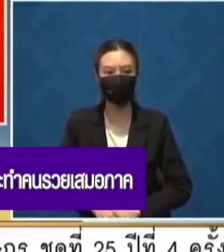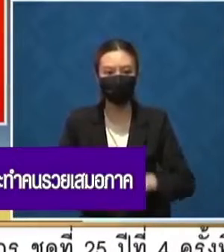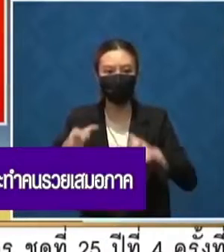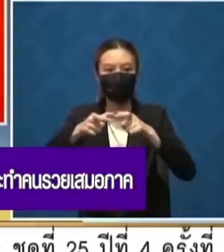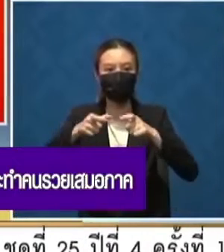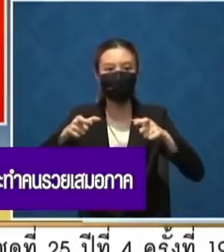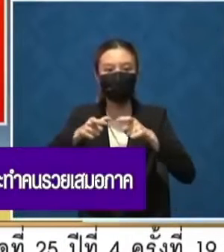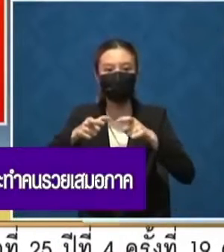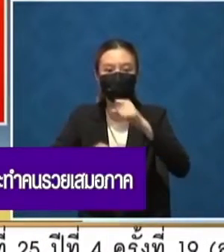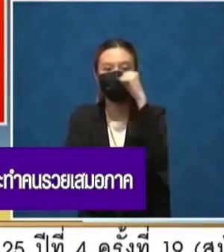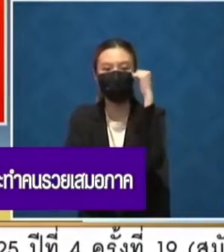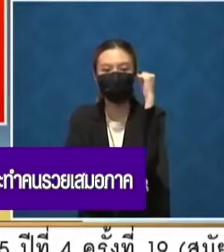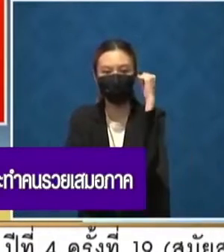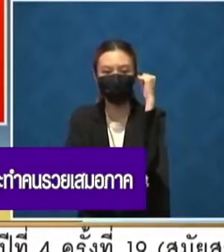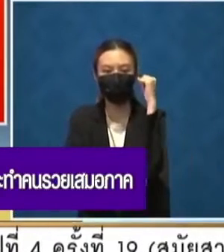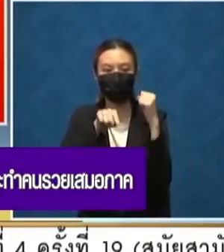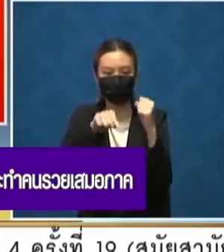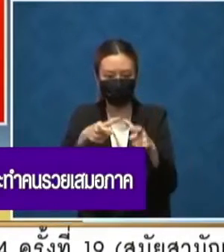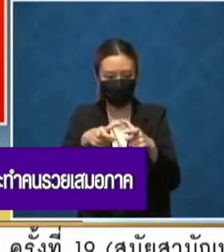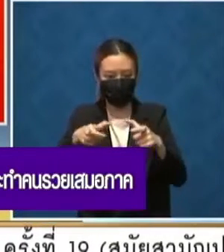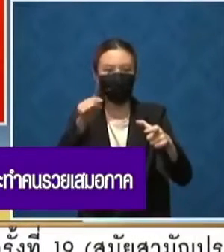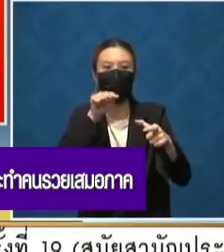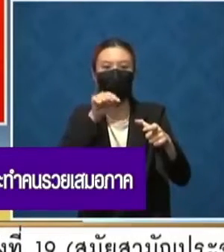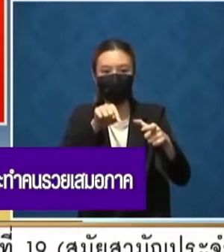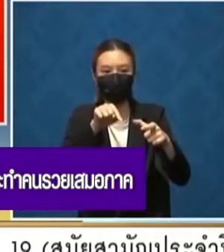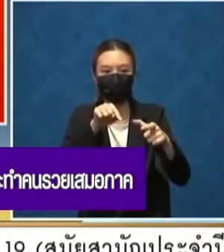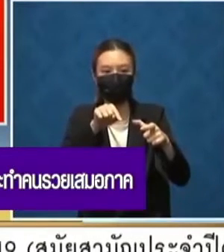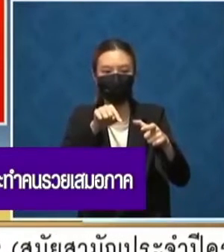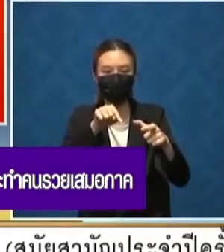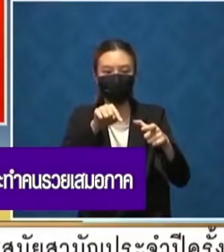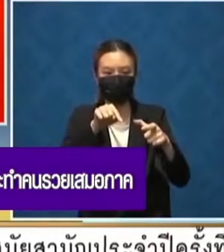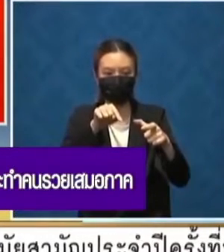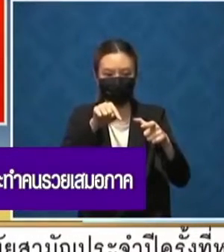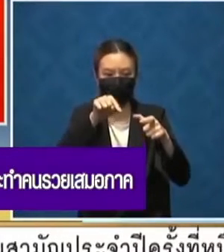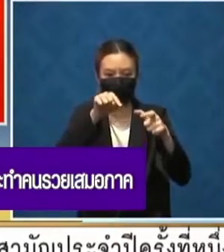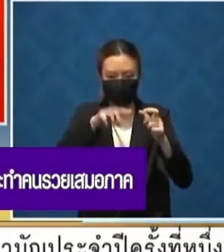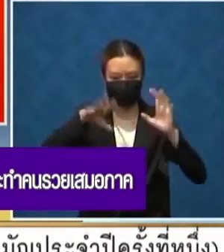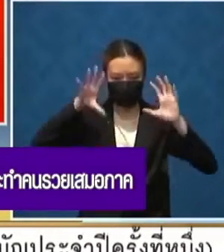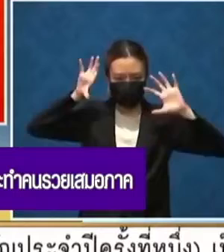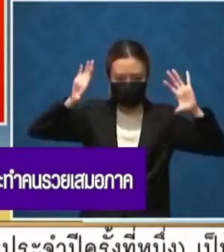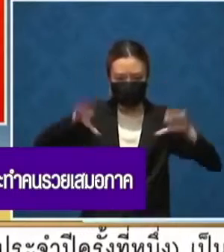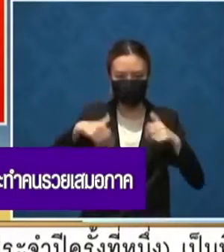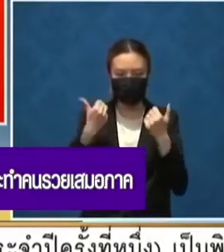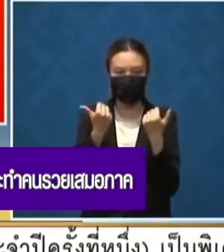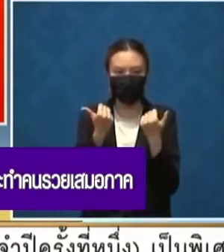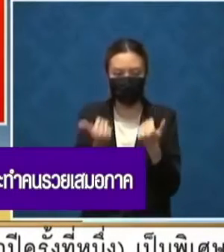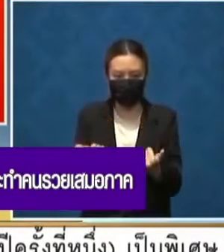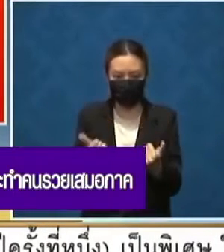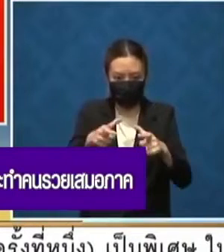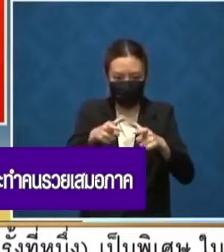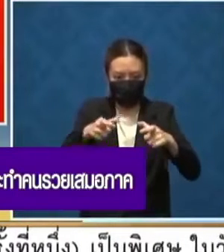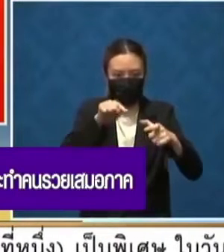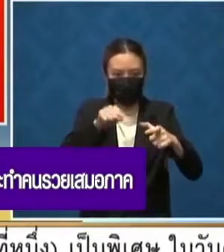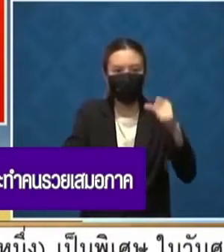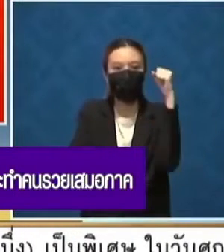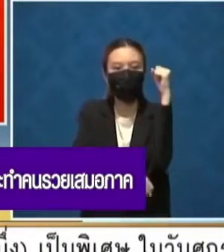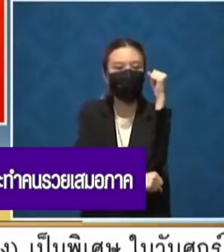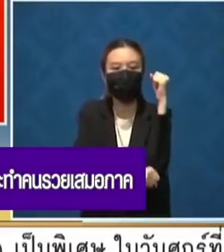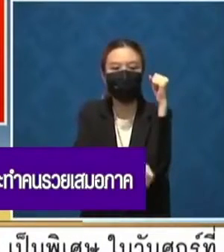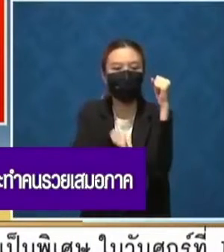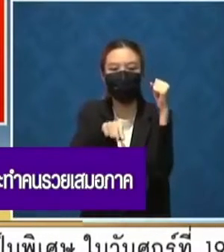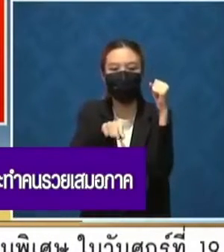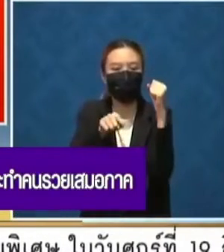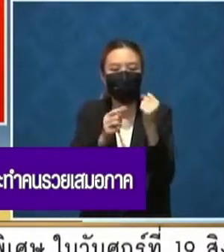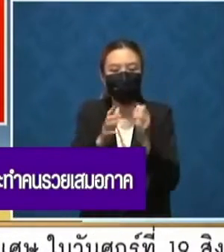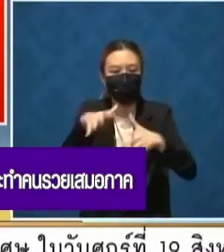บัตรคนจนบัตรนี้คาไว้เลยนะครับว่ารัฐบาลชุดนี้จะถือบัตรคนจนไม่มีความสุขเล